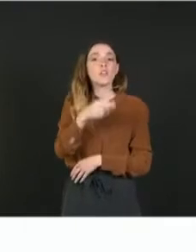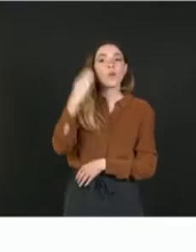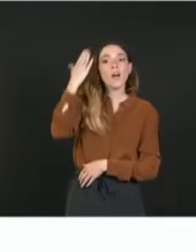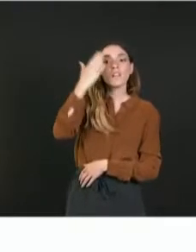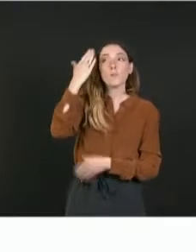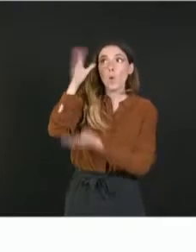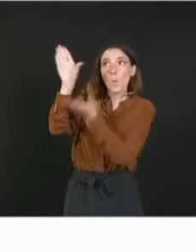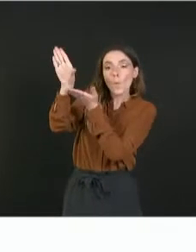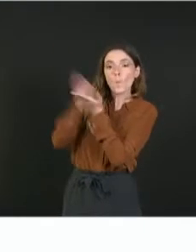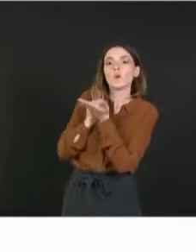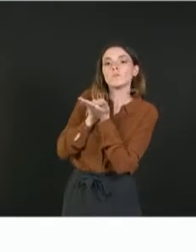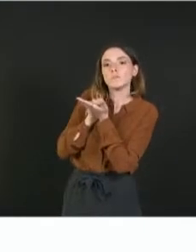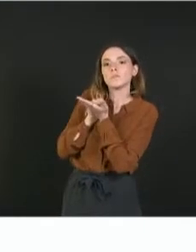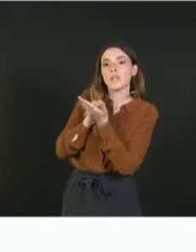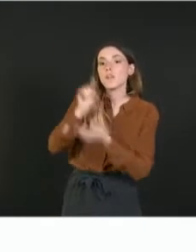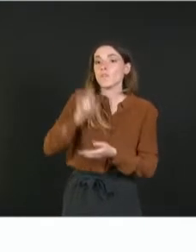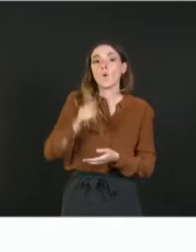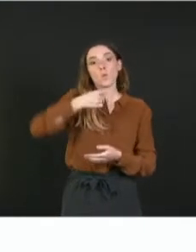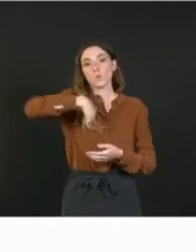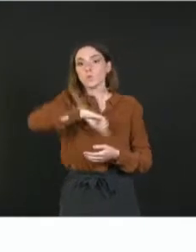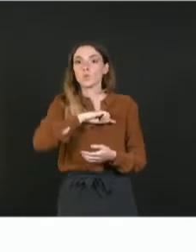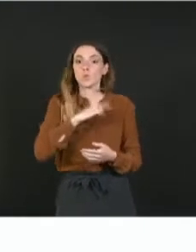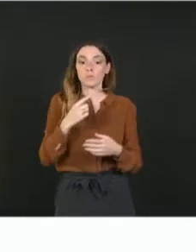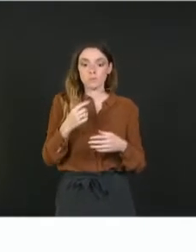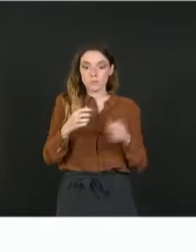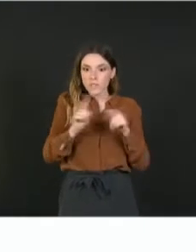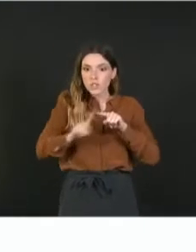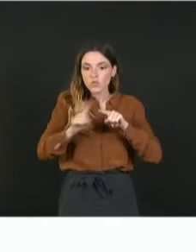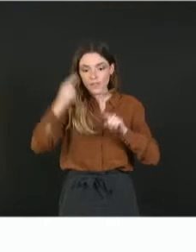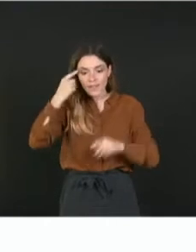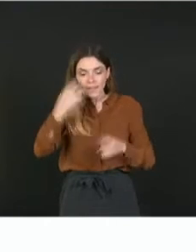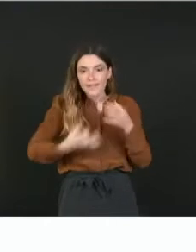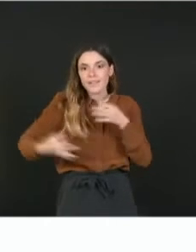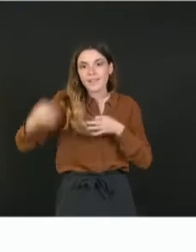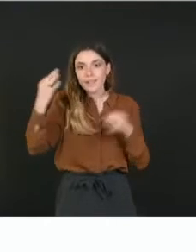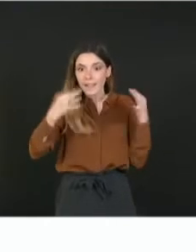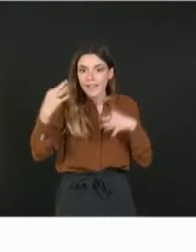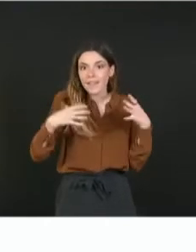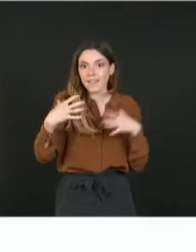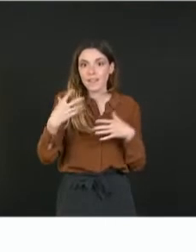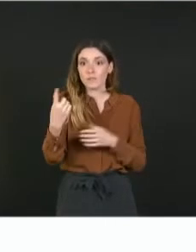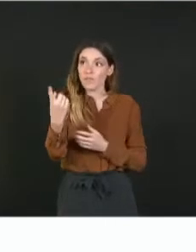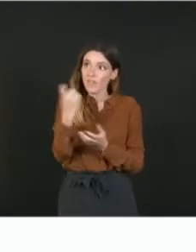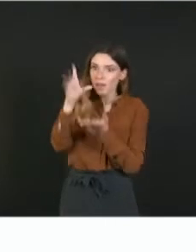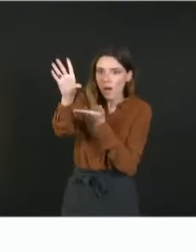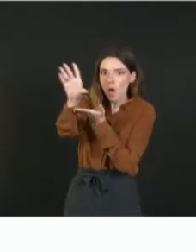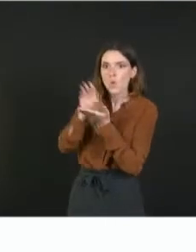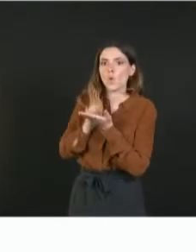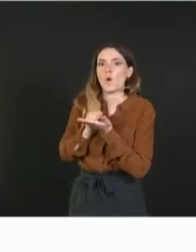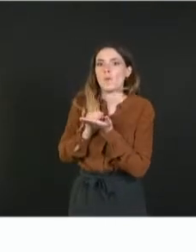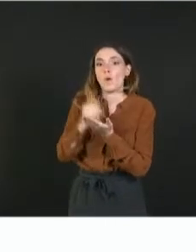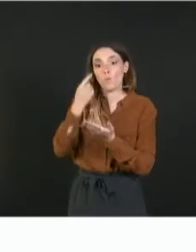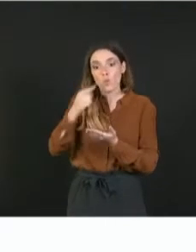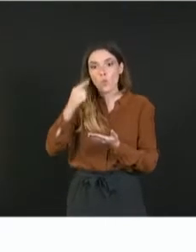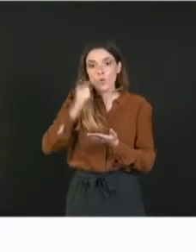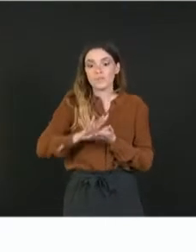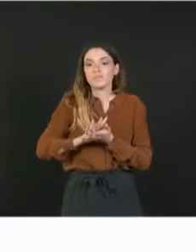il faut absolument qu'on s'inspire d'elle et qu'on devienne aggradant. Et du coup, c'est pour